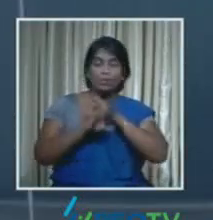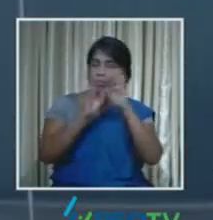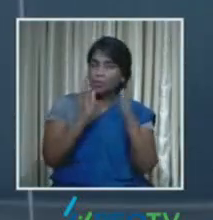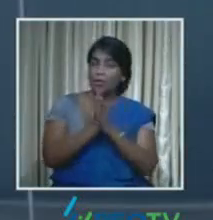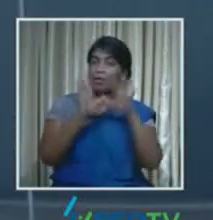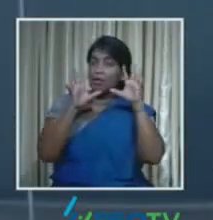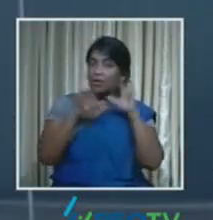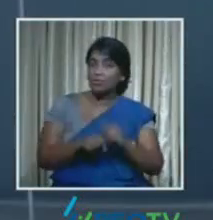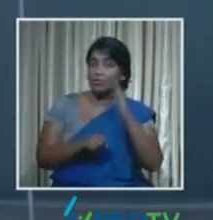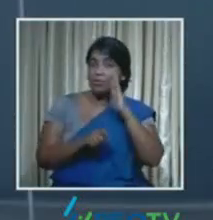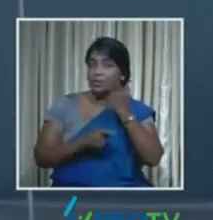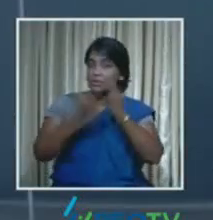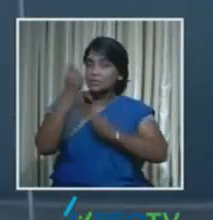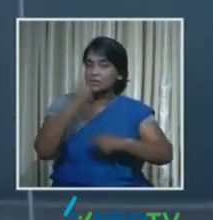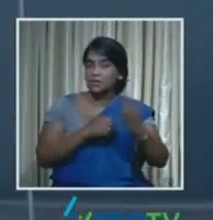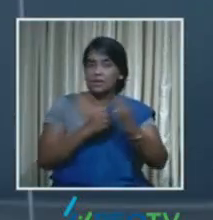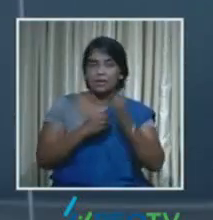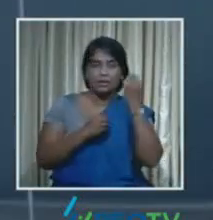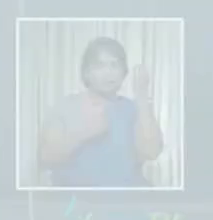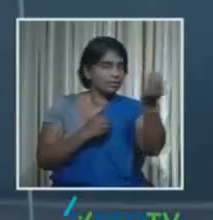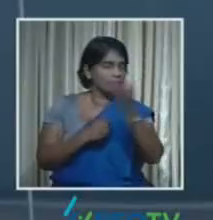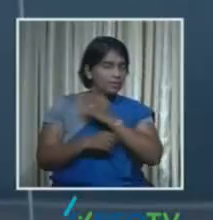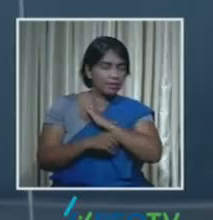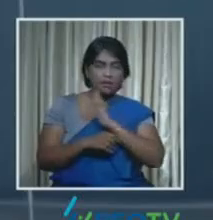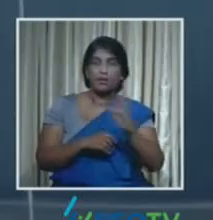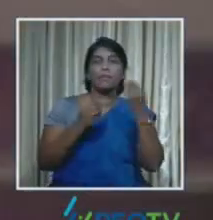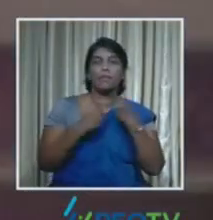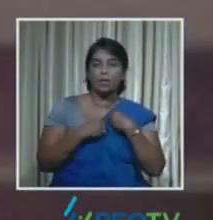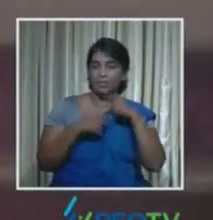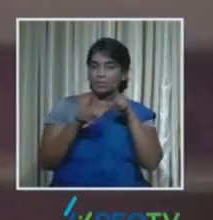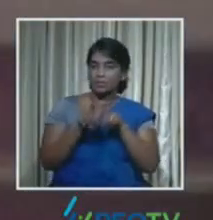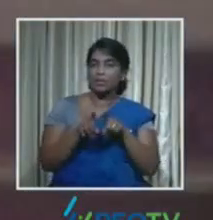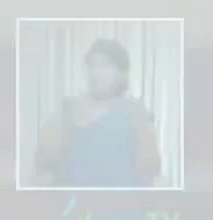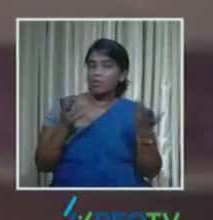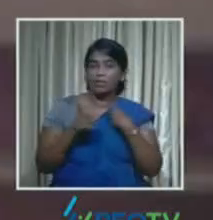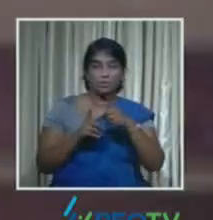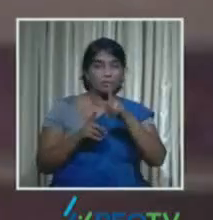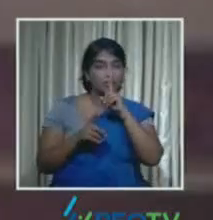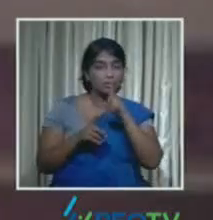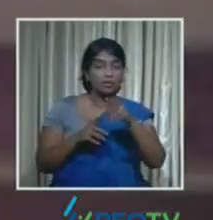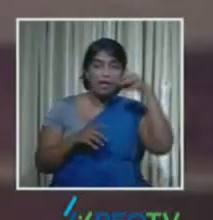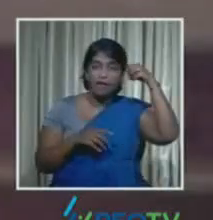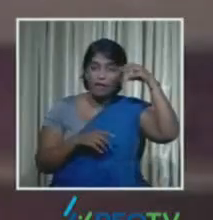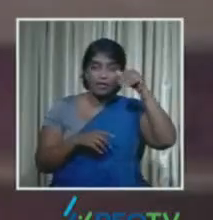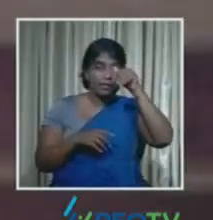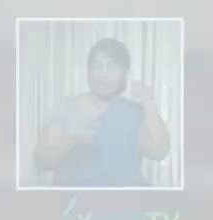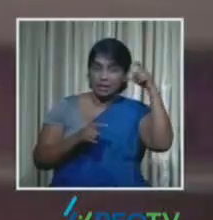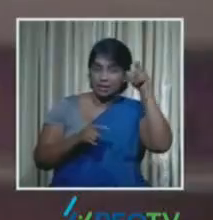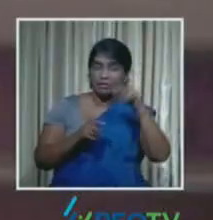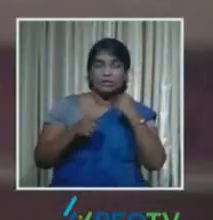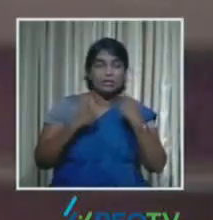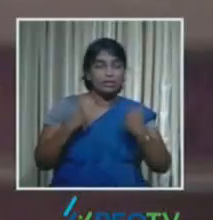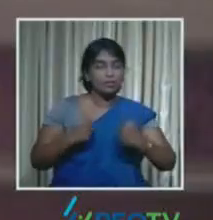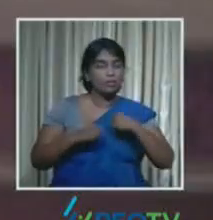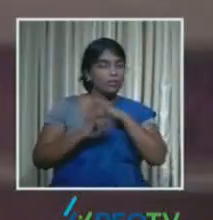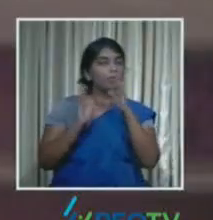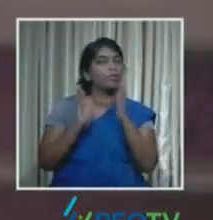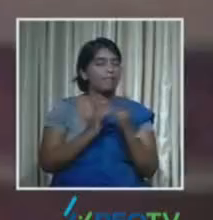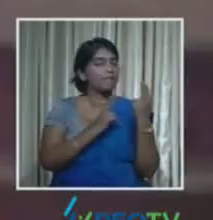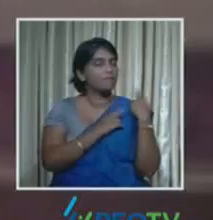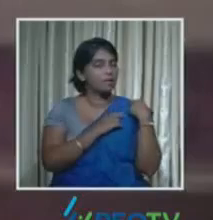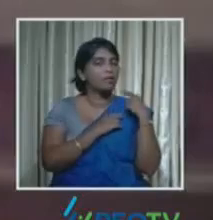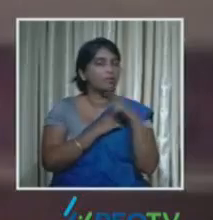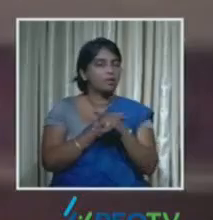ඒකාධිකාරය විදේශිකයන්ට ලබා දෙන්න අපි කිසිසේත් ඉඩ දෙන්නේ නැහැ පුළුවන් නම් කරලා බලන්න කවුරු හරි කියනවා නම් විදුලියේ මාෆියාවක් තියෙනවා කියලා අපි හැමෝගෙම වගේ මක්